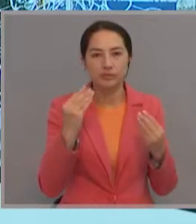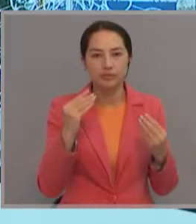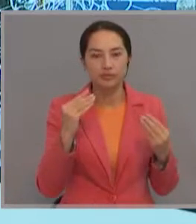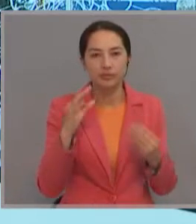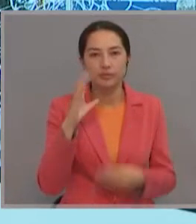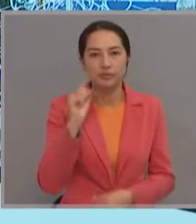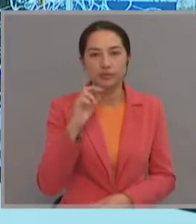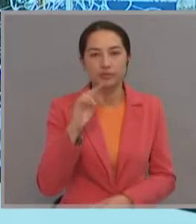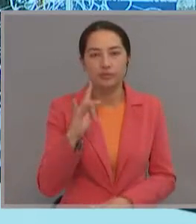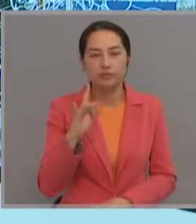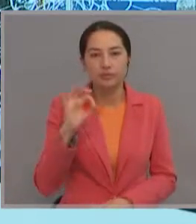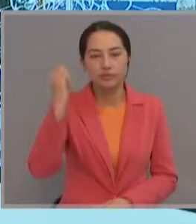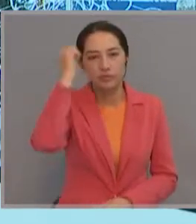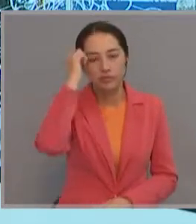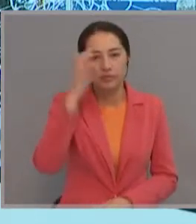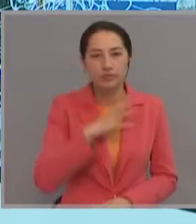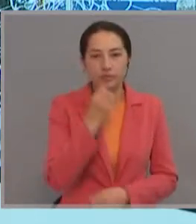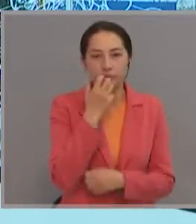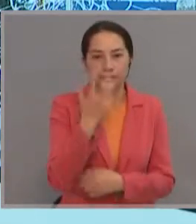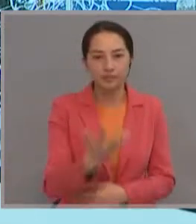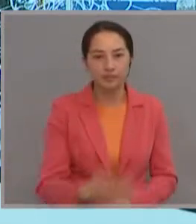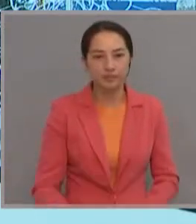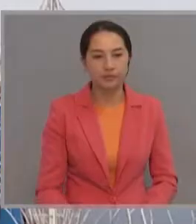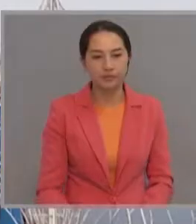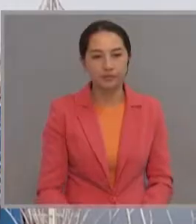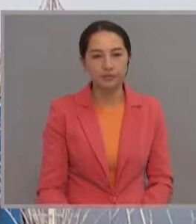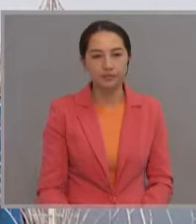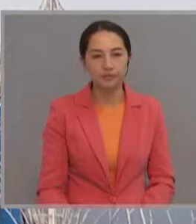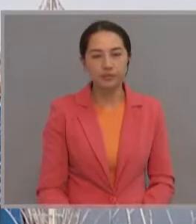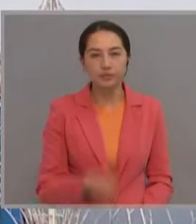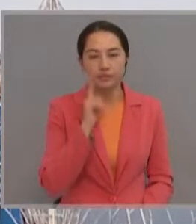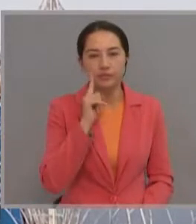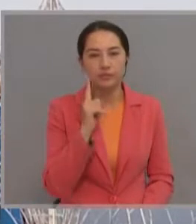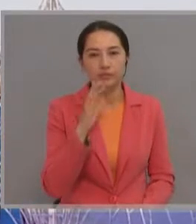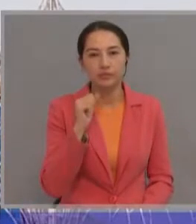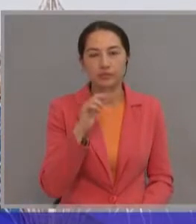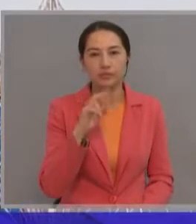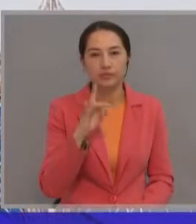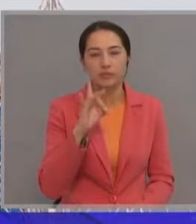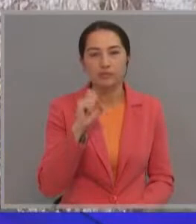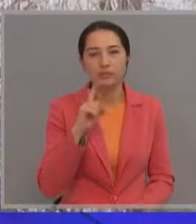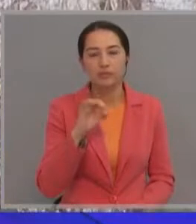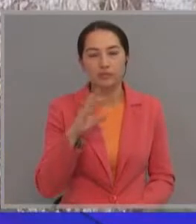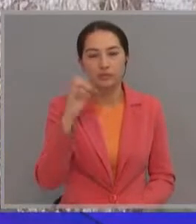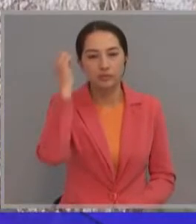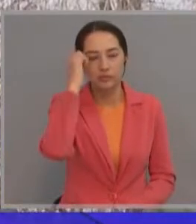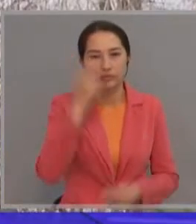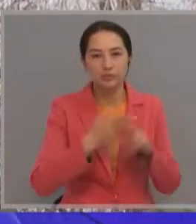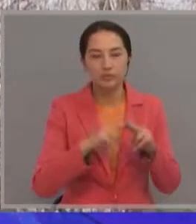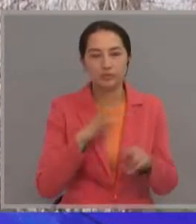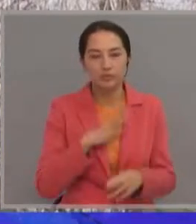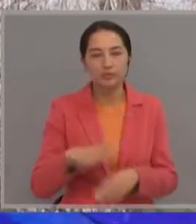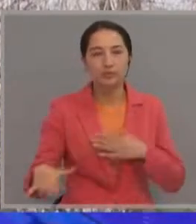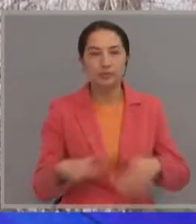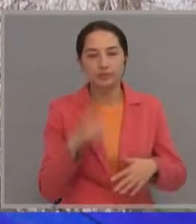Сабыр аталарынын эскерткичтерине гүл койду. Жас сарбаздар Сабыр Рахымовтун эскерткичине уктай тизилип, арнайы саппен жүрүп